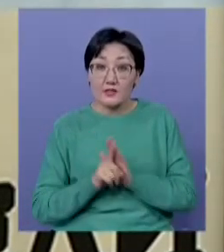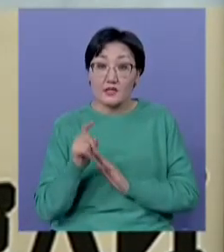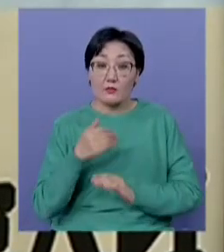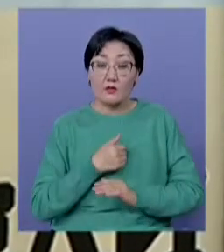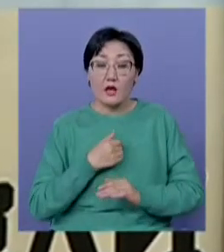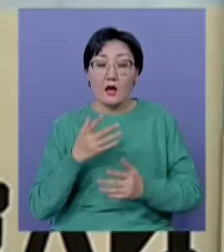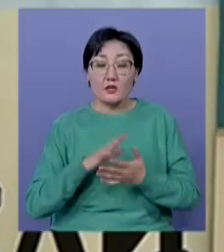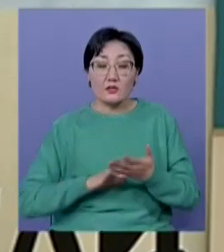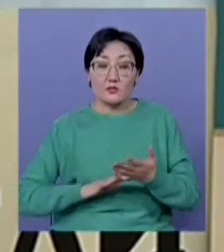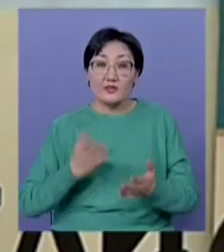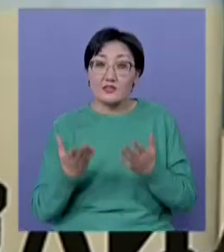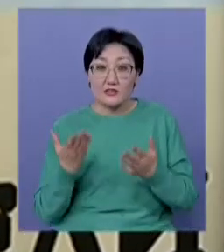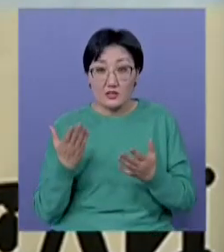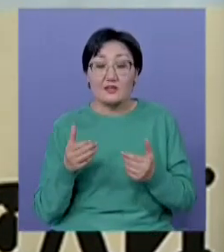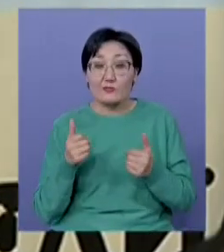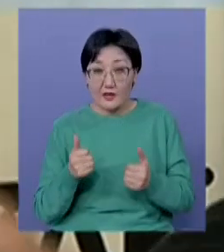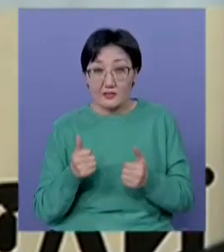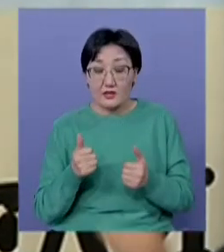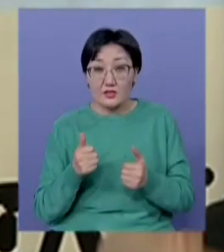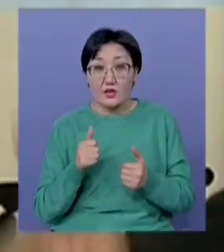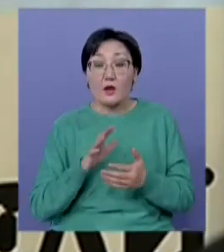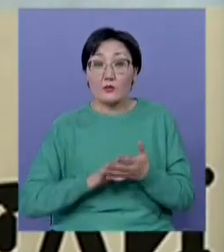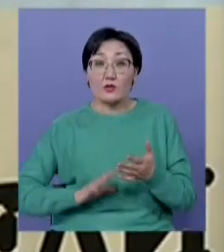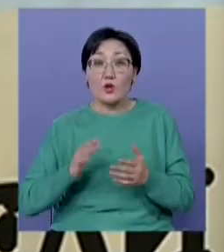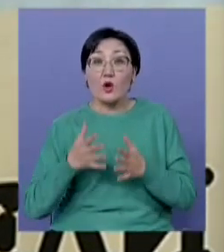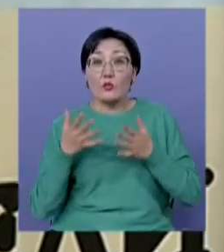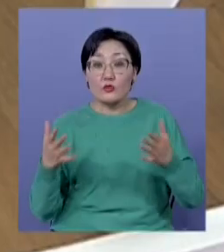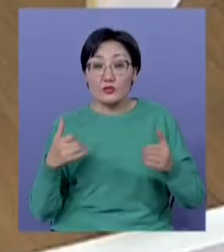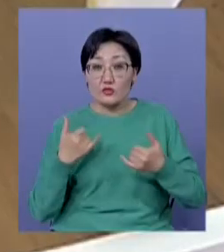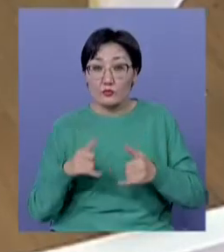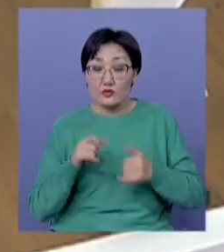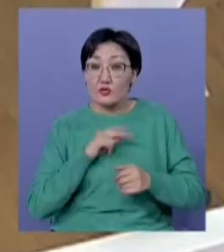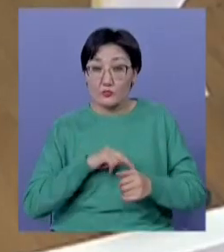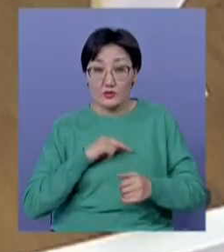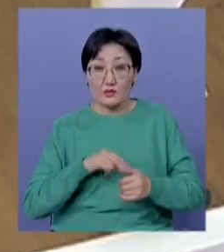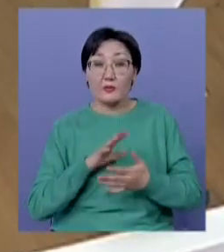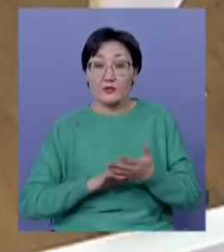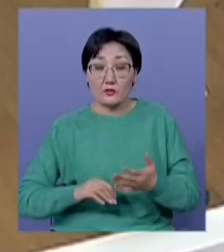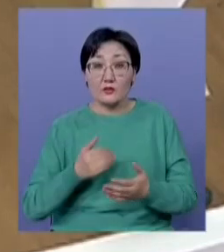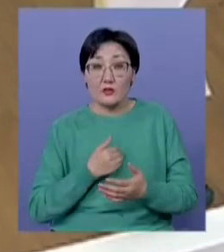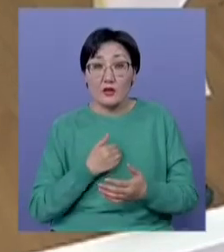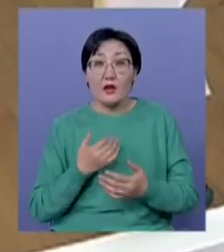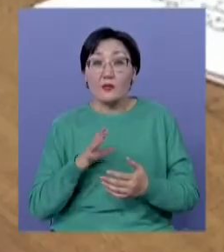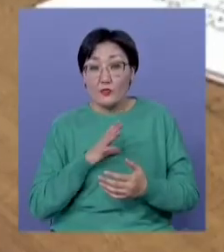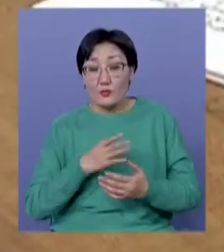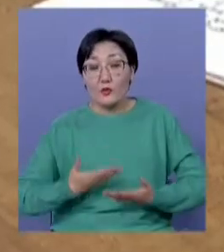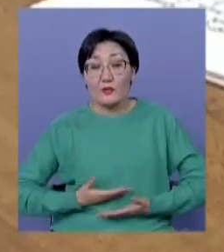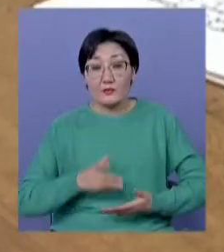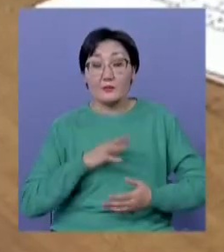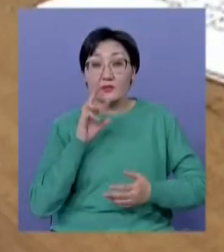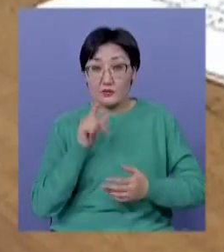Ағартай жалғастырып, жақсы болып кетіп отса, өзі үлкен-үлкен асханалар ашып, жұмыс істеп кетсем ба деген ойдам. Шалыс басып, зато енді өмірде